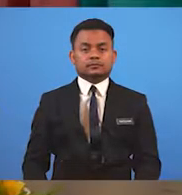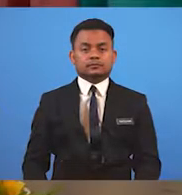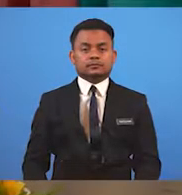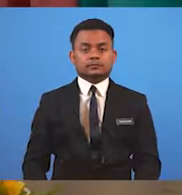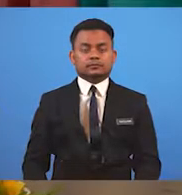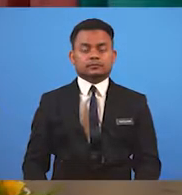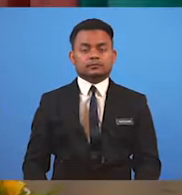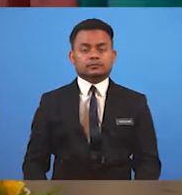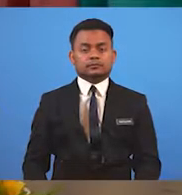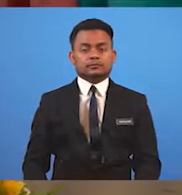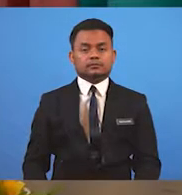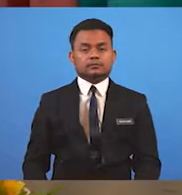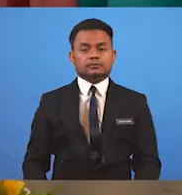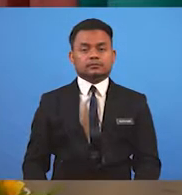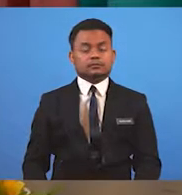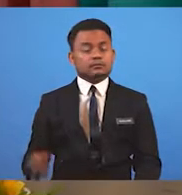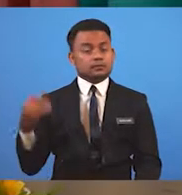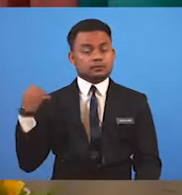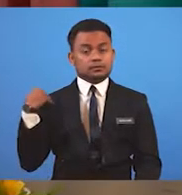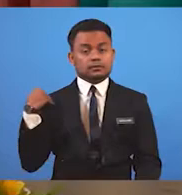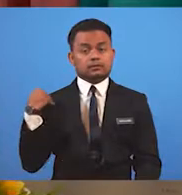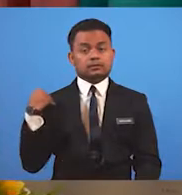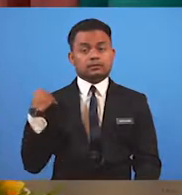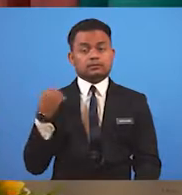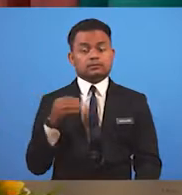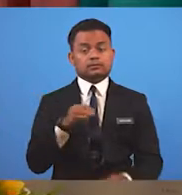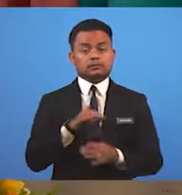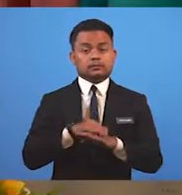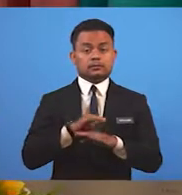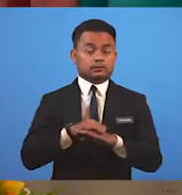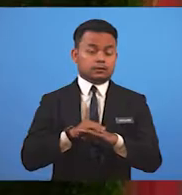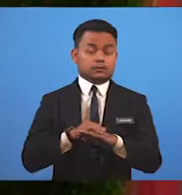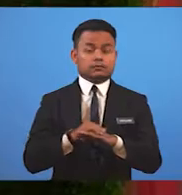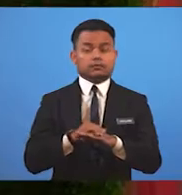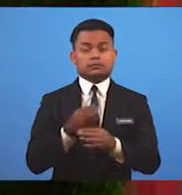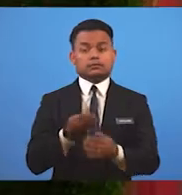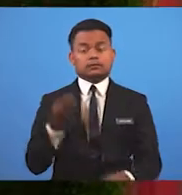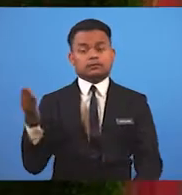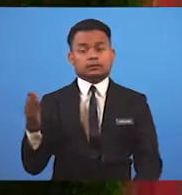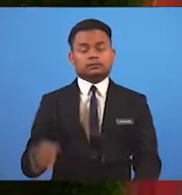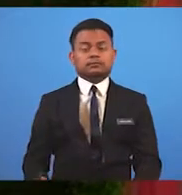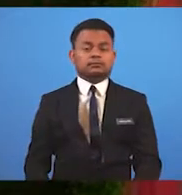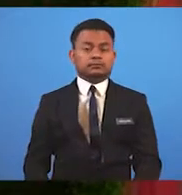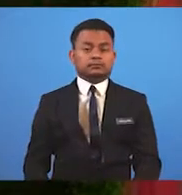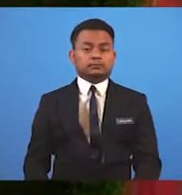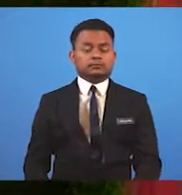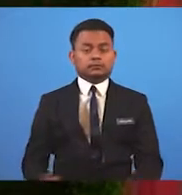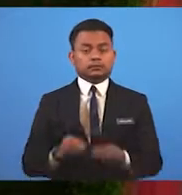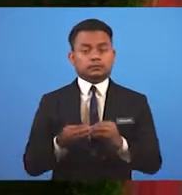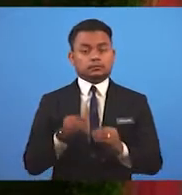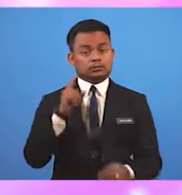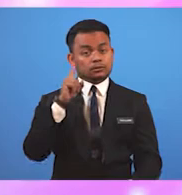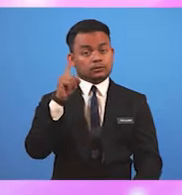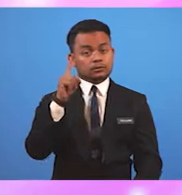anda tidak mencukupi akan dipaparkan. Jika wang kertas